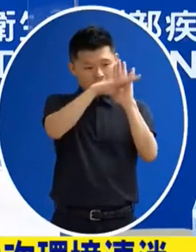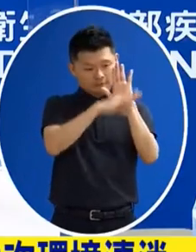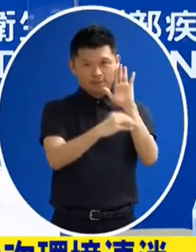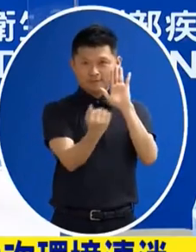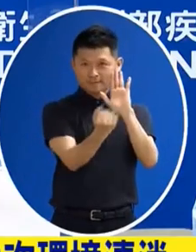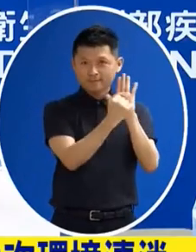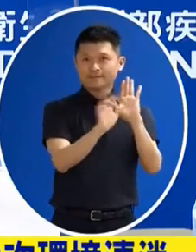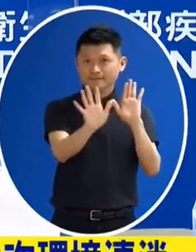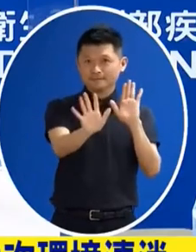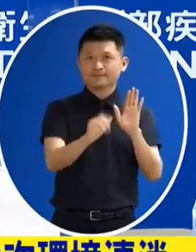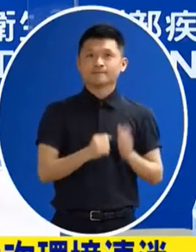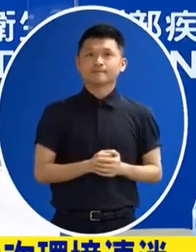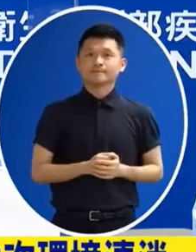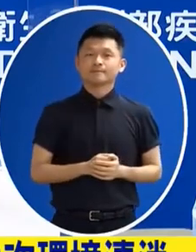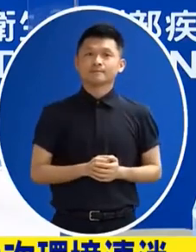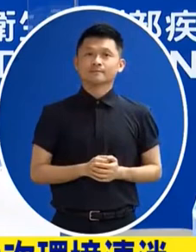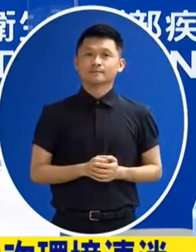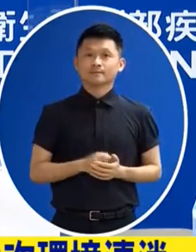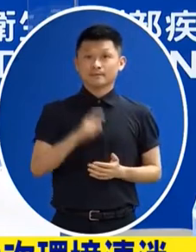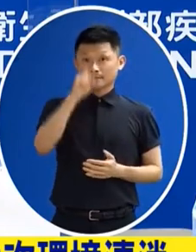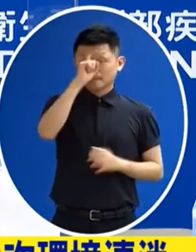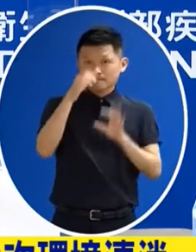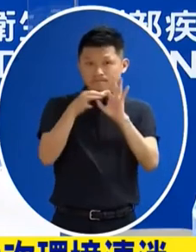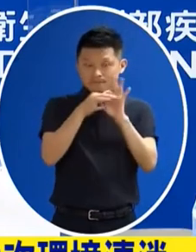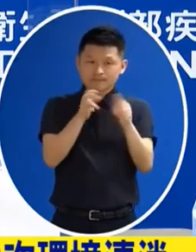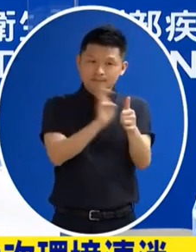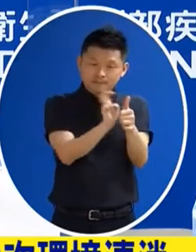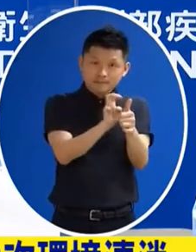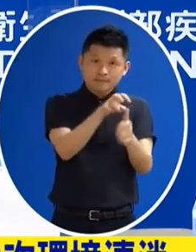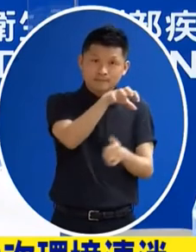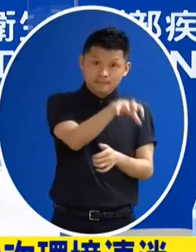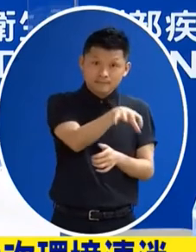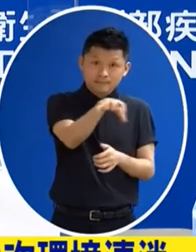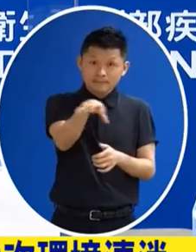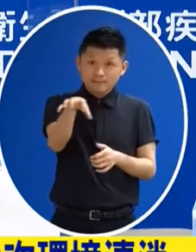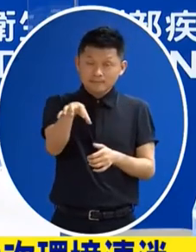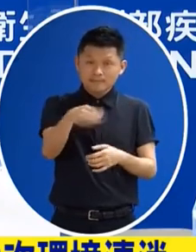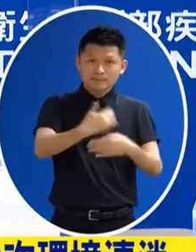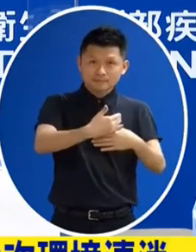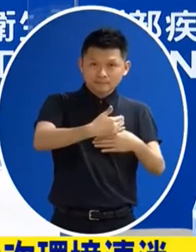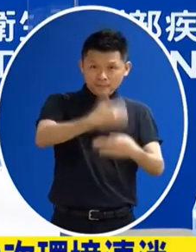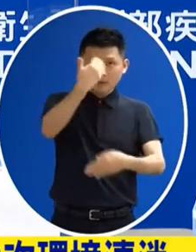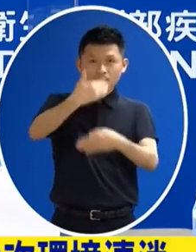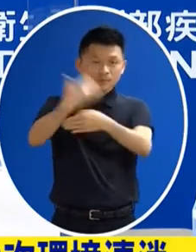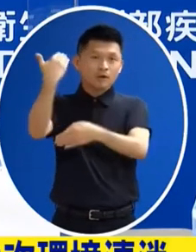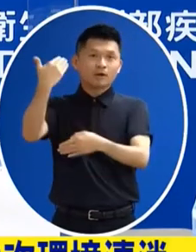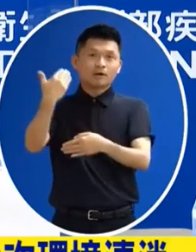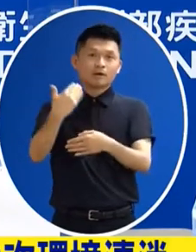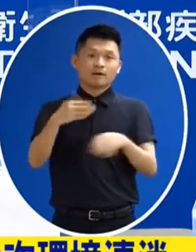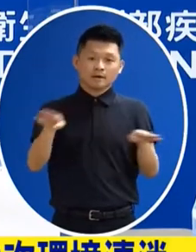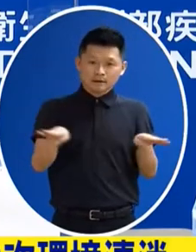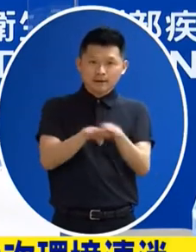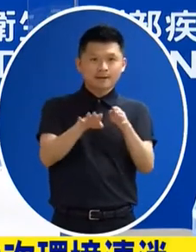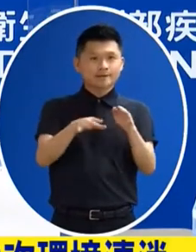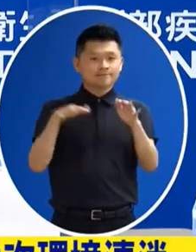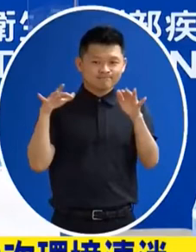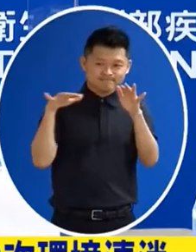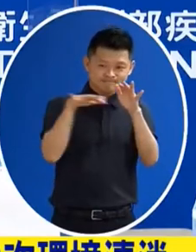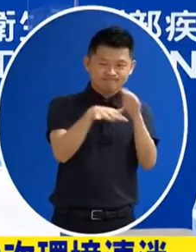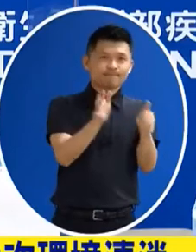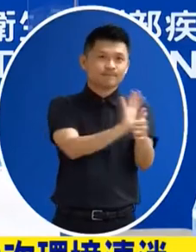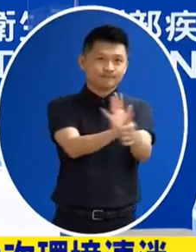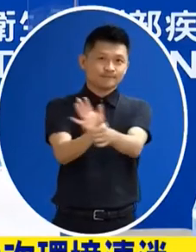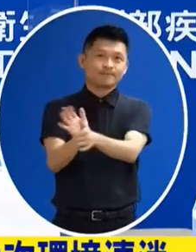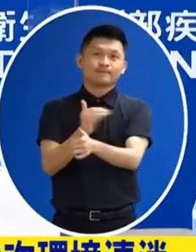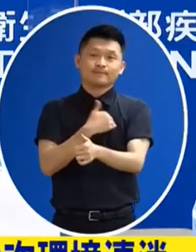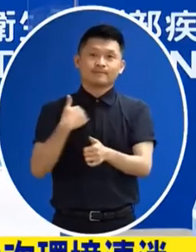去。那希望能够把相关的照顾的机构能够开始来好替大家做服务，那也能够